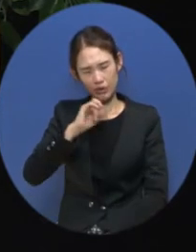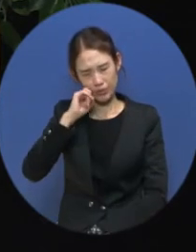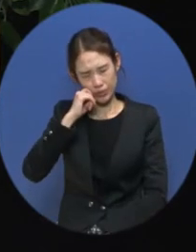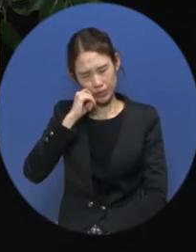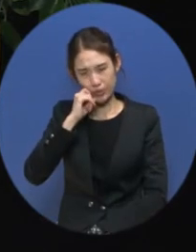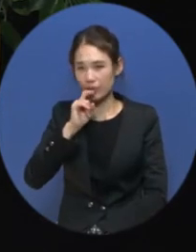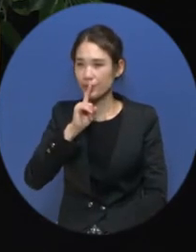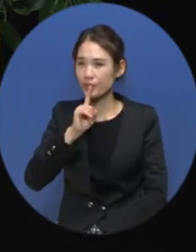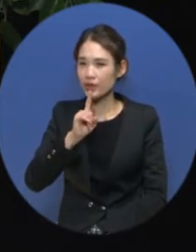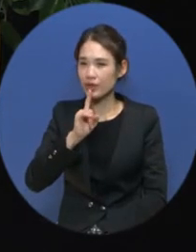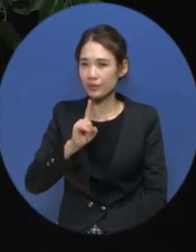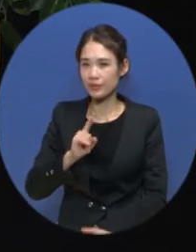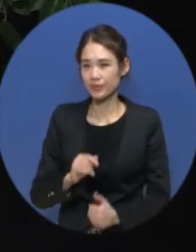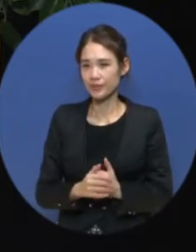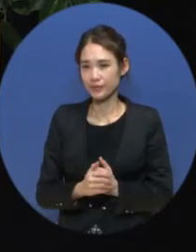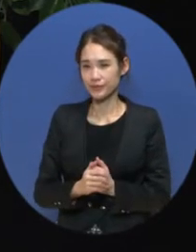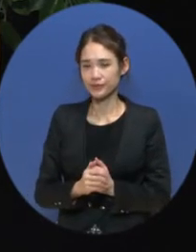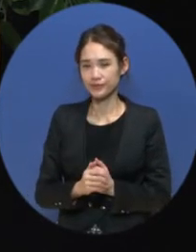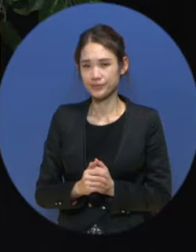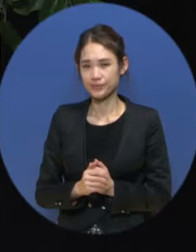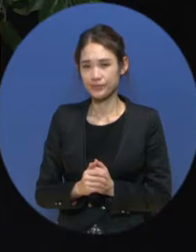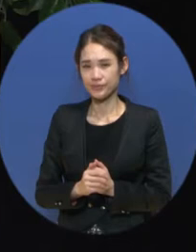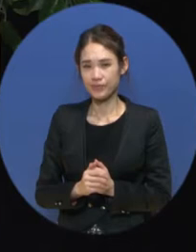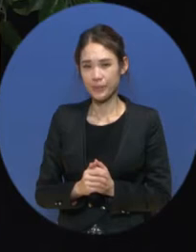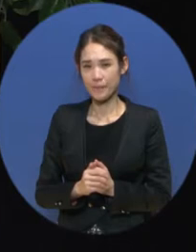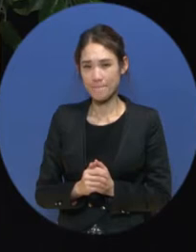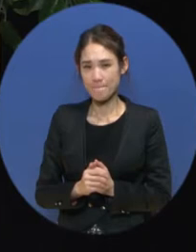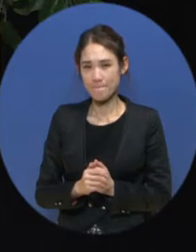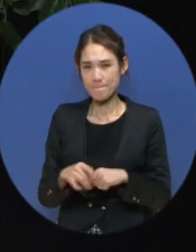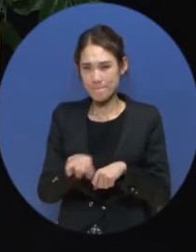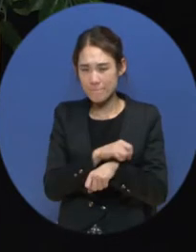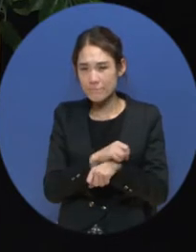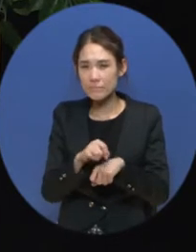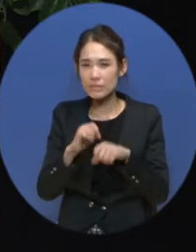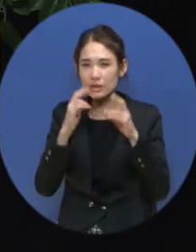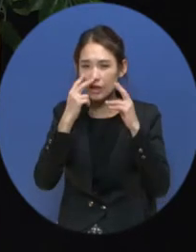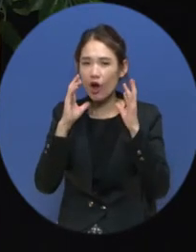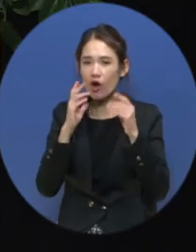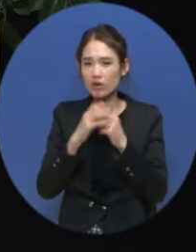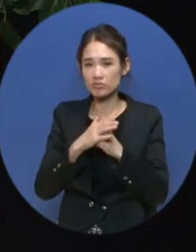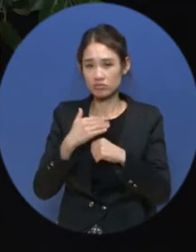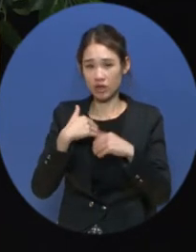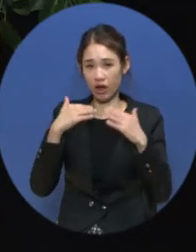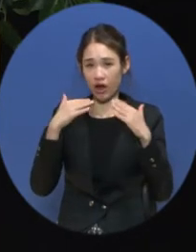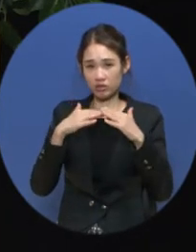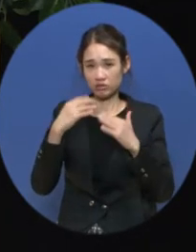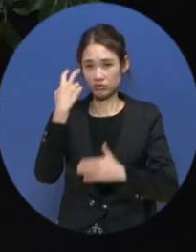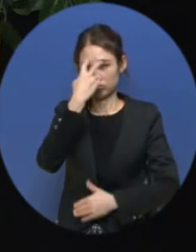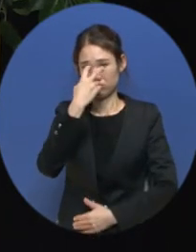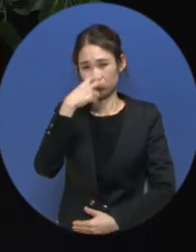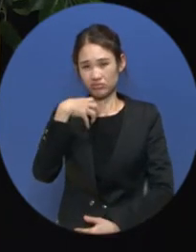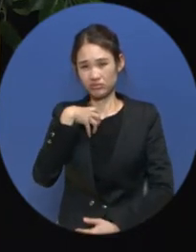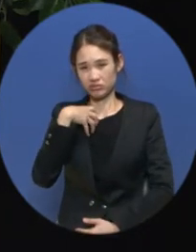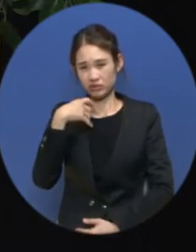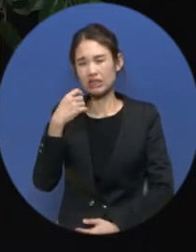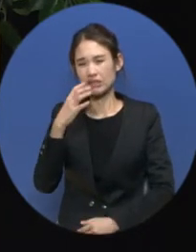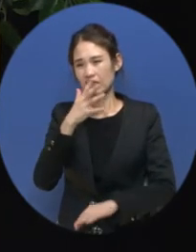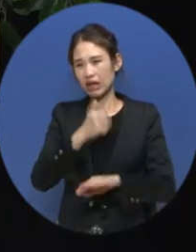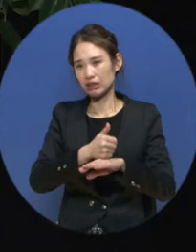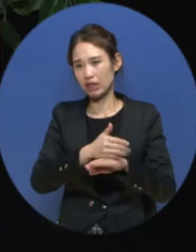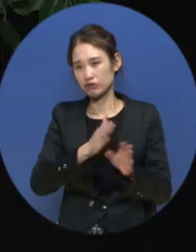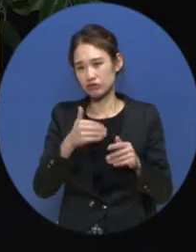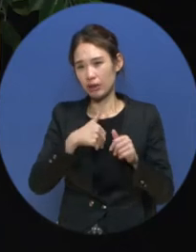힘들어진다라는 얘기예요, 지금. 그래서 특히 영화들은 내가 집에서 어차피 보는 건 나는 조금 이따 보낼